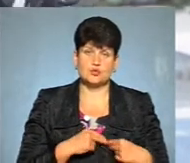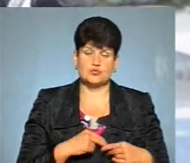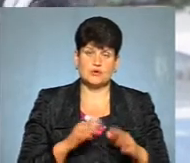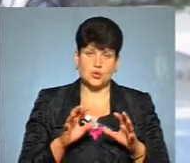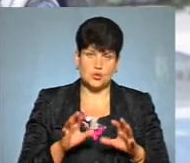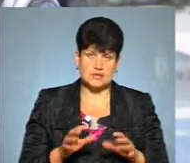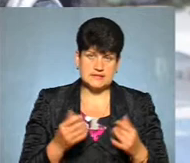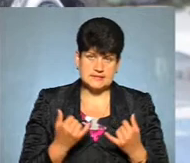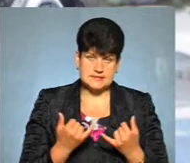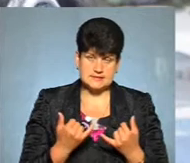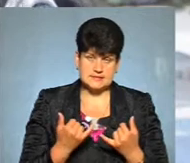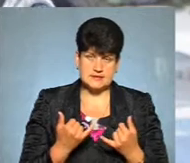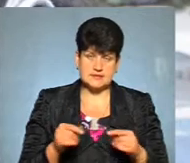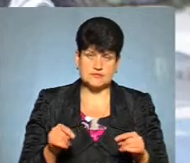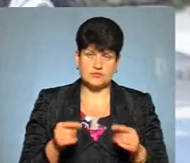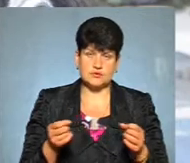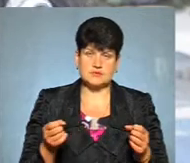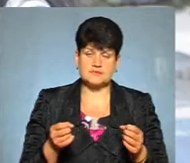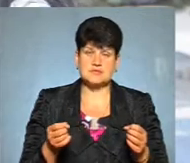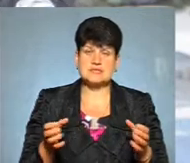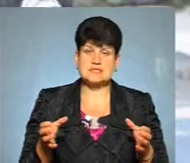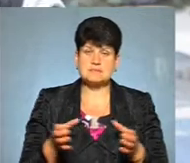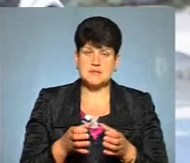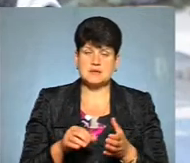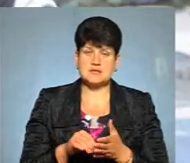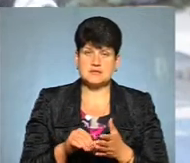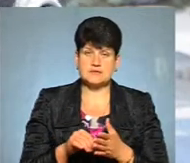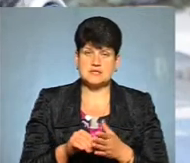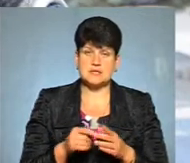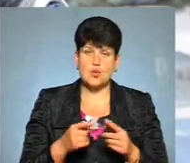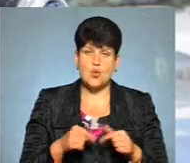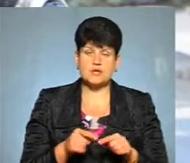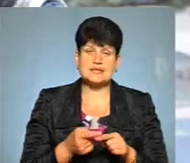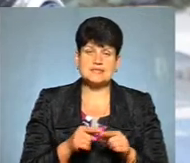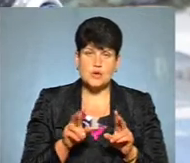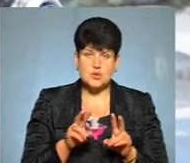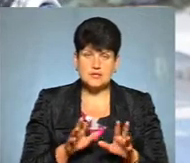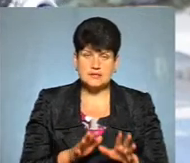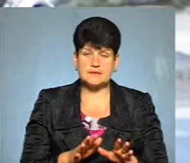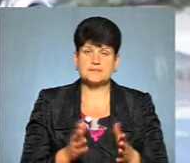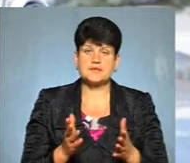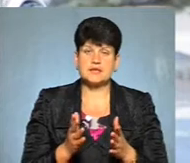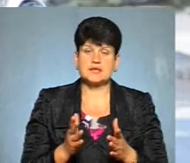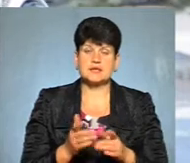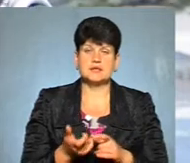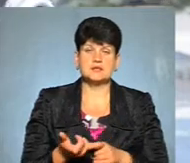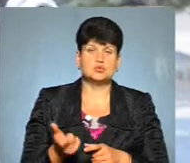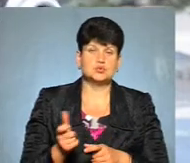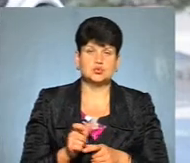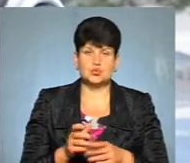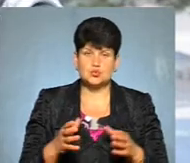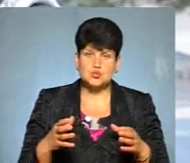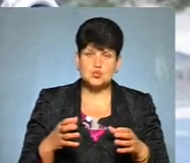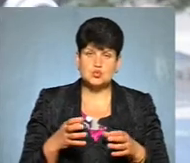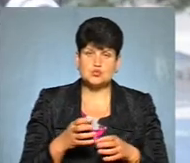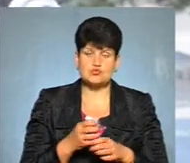Зараз створений спільний представницький орган, який це розглядає, який суттєво звужує